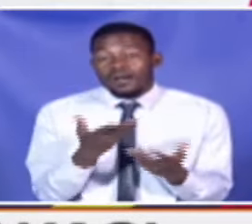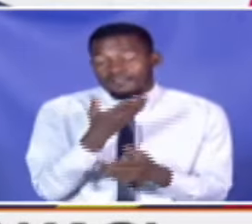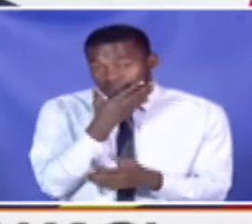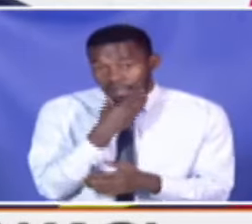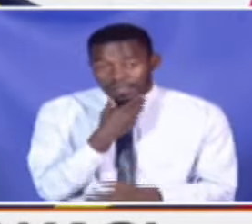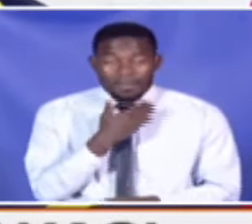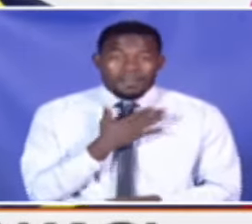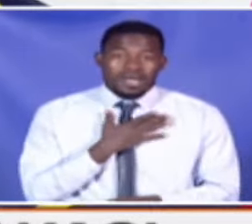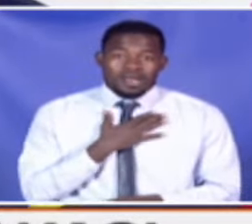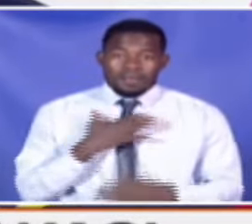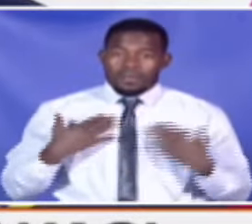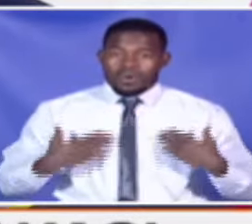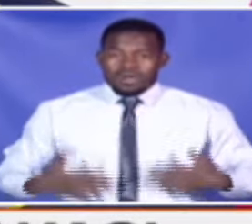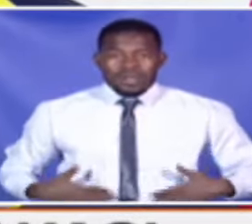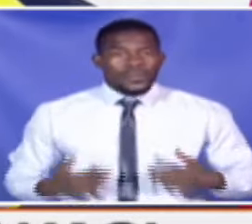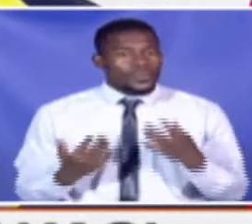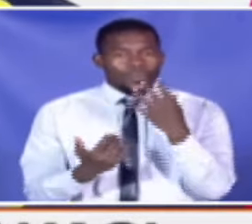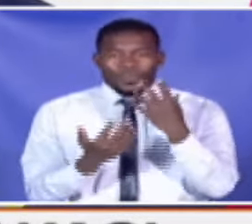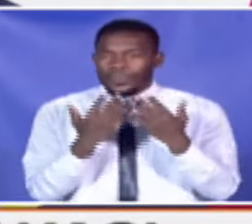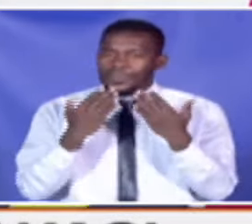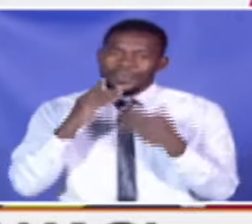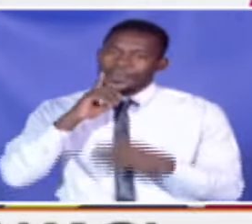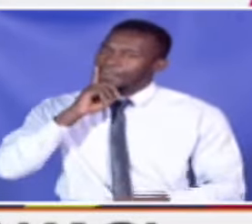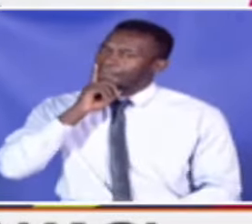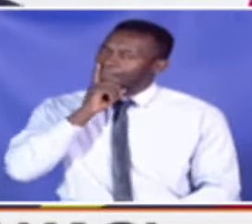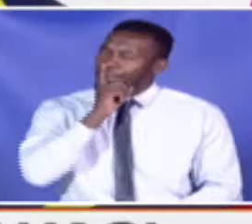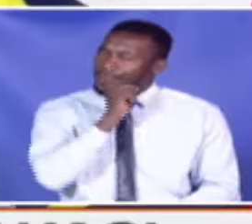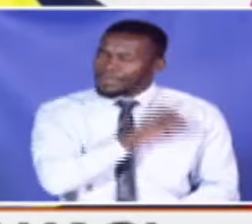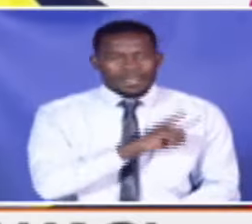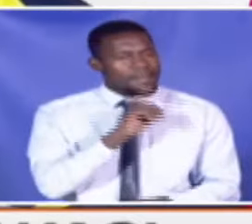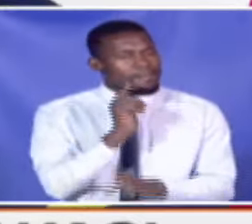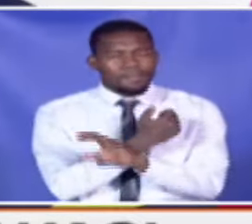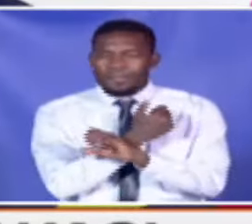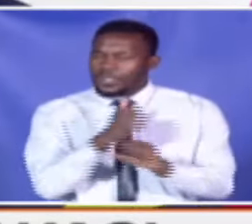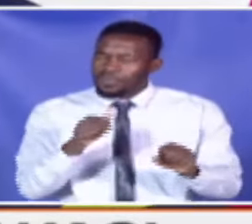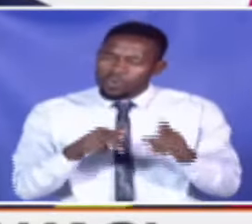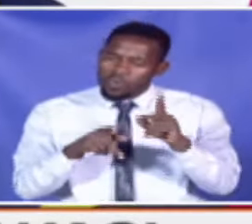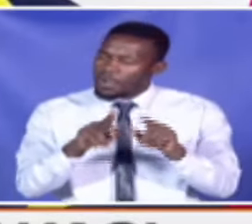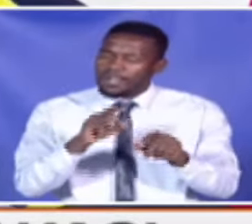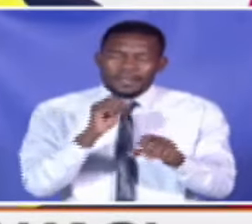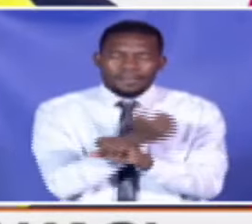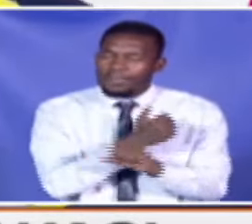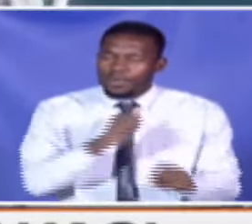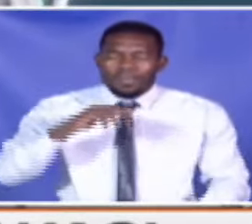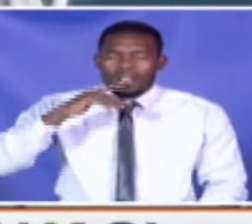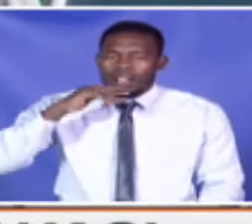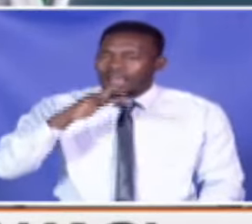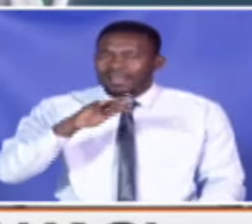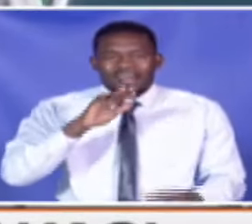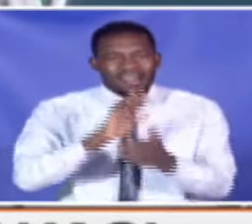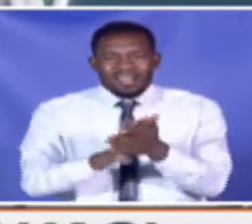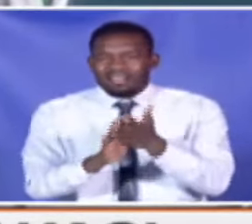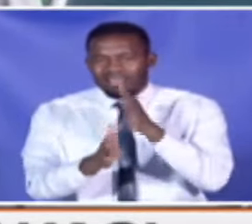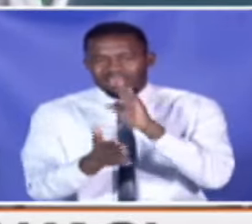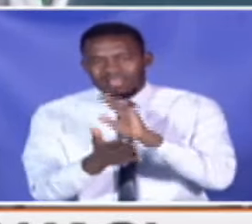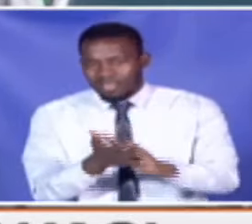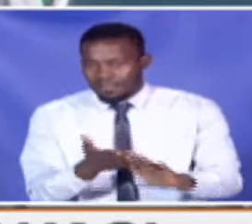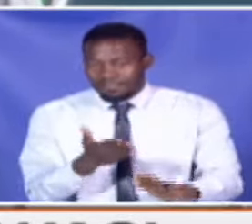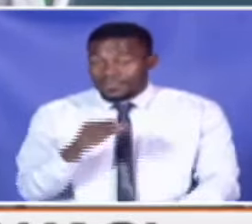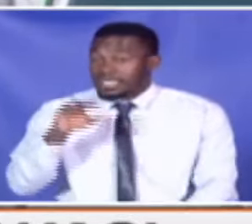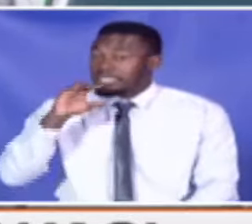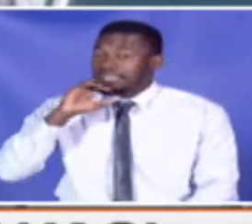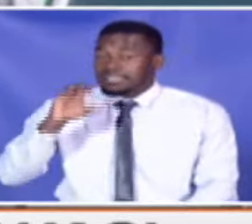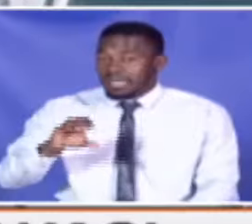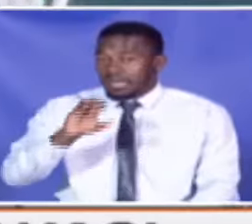Amechomeka, hata hawezi simama, hawezi ongea, hawezi fanya nini. Mwanawe Cleophas